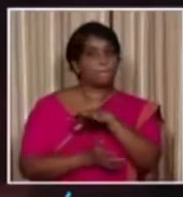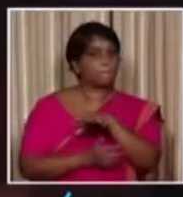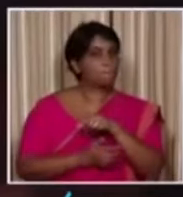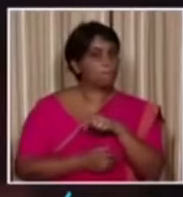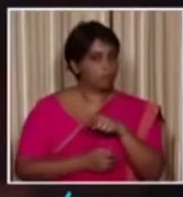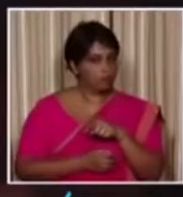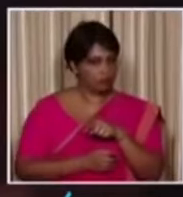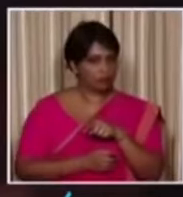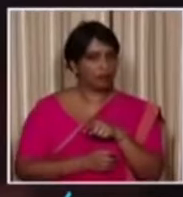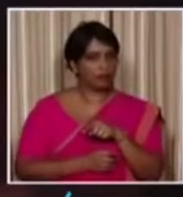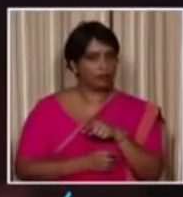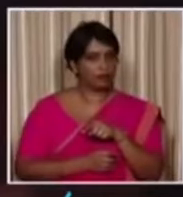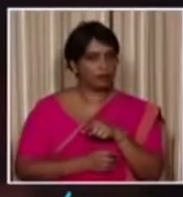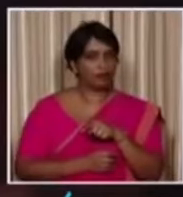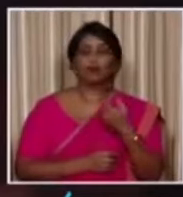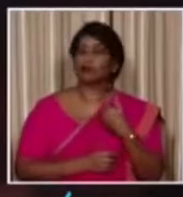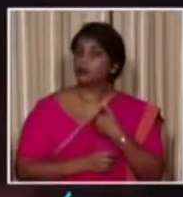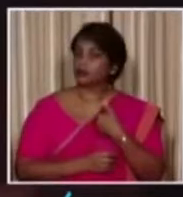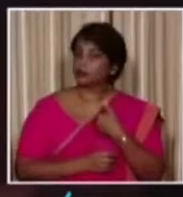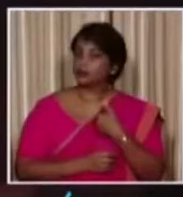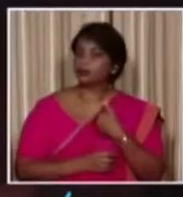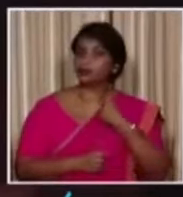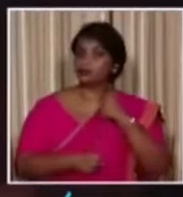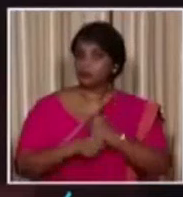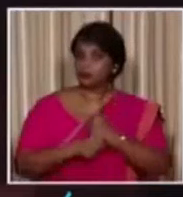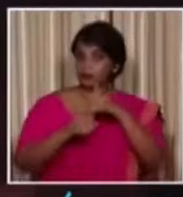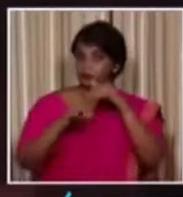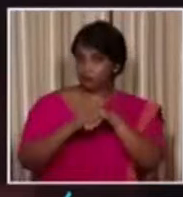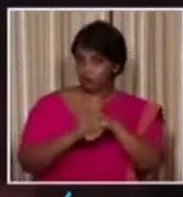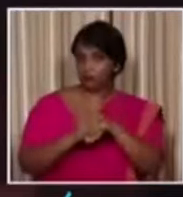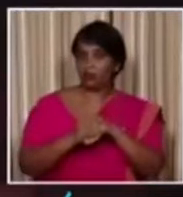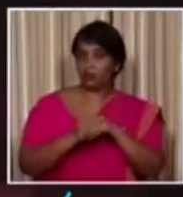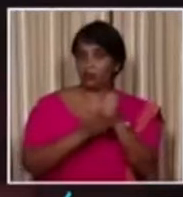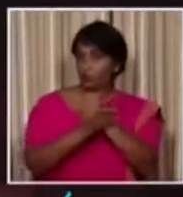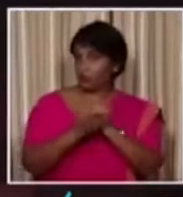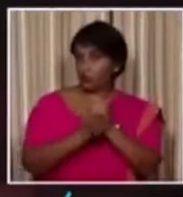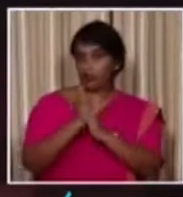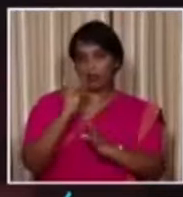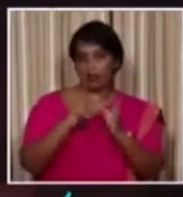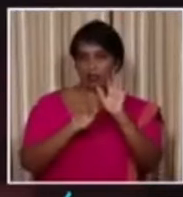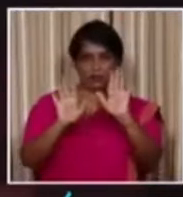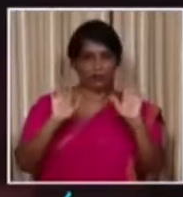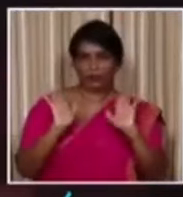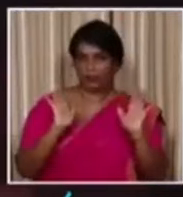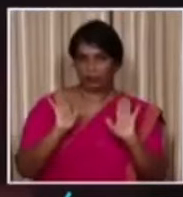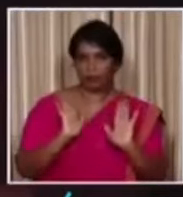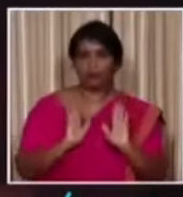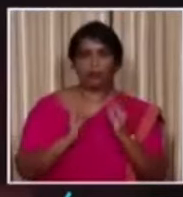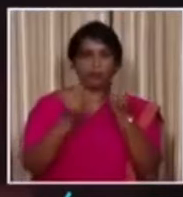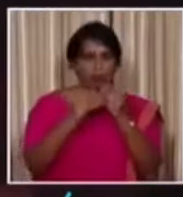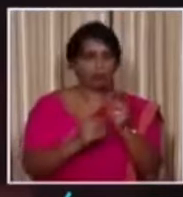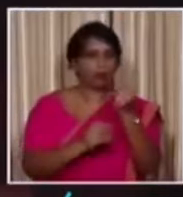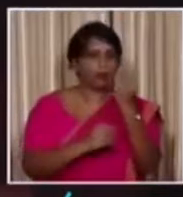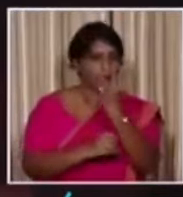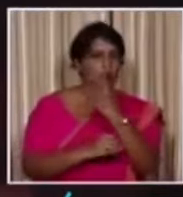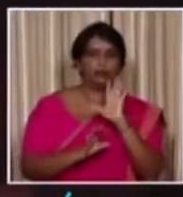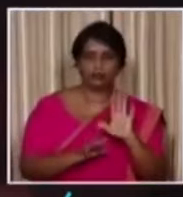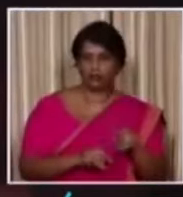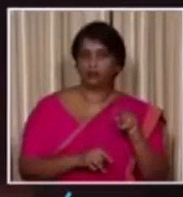කරගෙන අපේ රාජ්‍ය පාර්ශවයට සම්බන්ධ සියලුම මන්ත්‍රීවරු නෙවෙයි ඉතාමත්ම සුළු